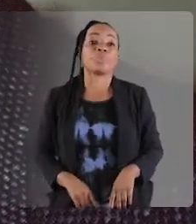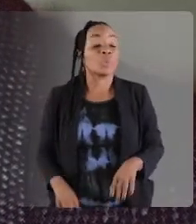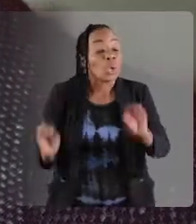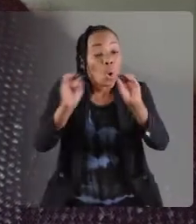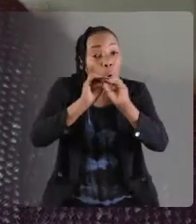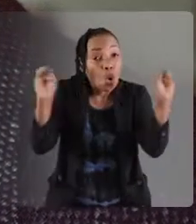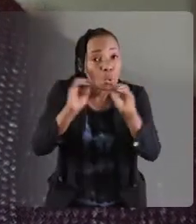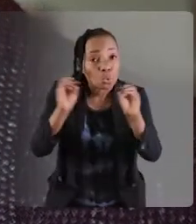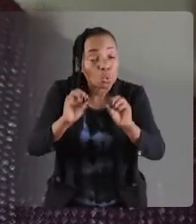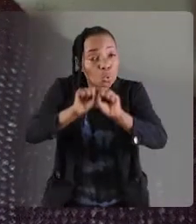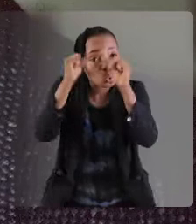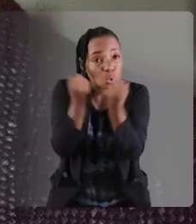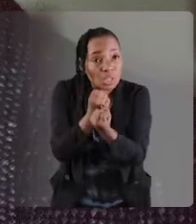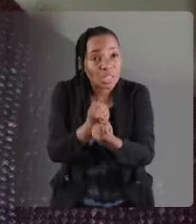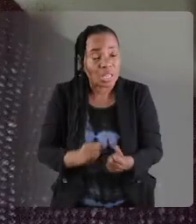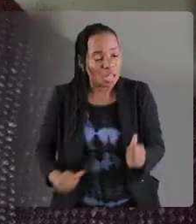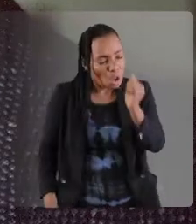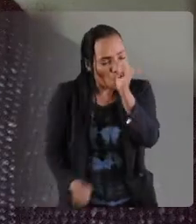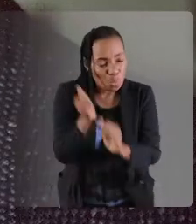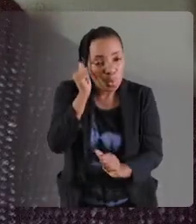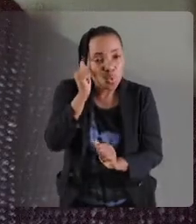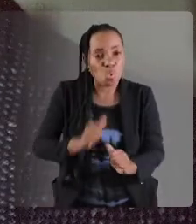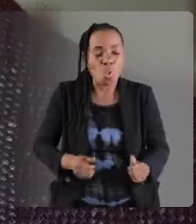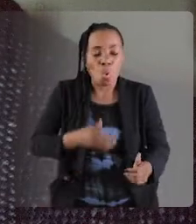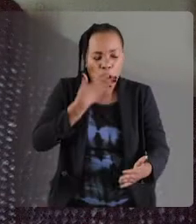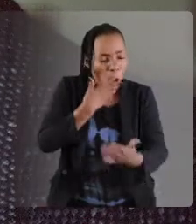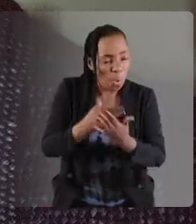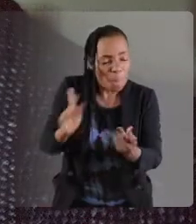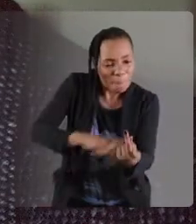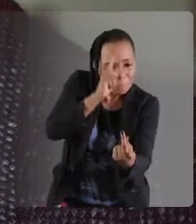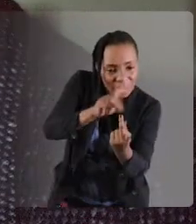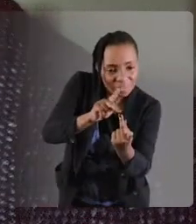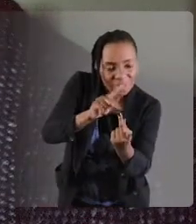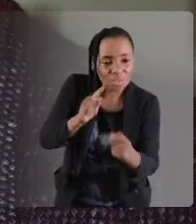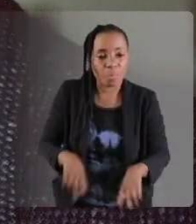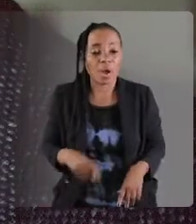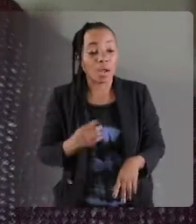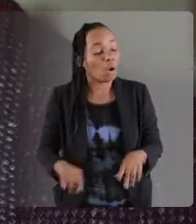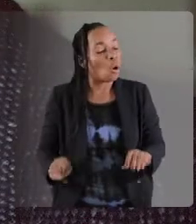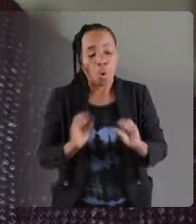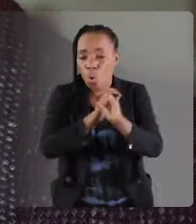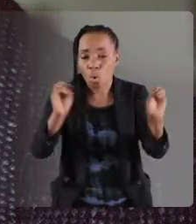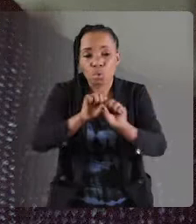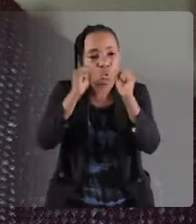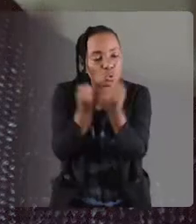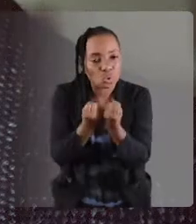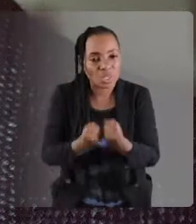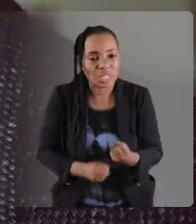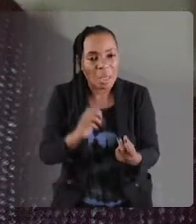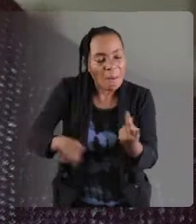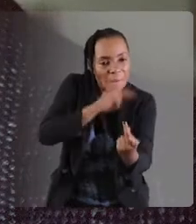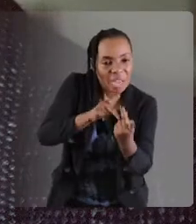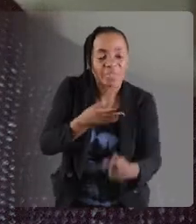je cite: « Aucune société n'est foncièrement bonne, aucune société n'est absolument